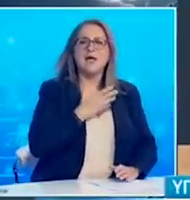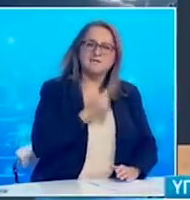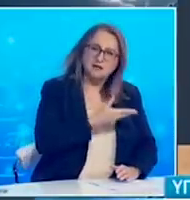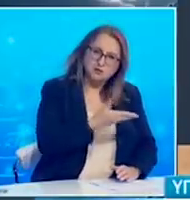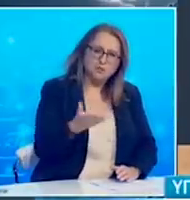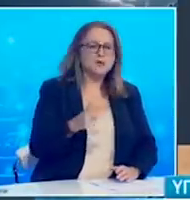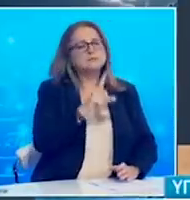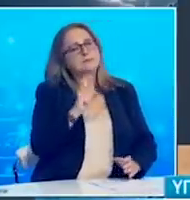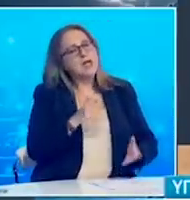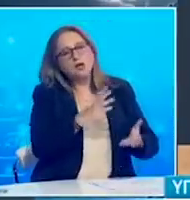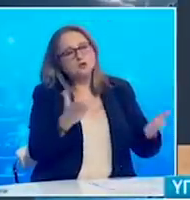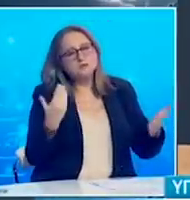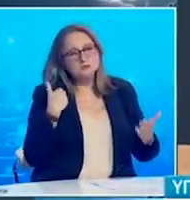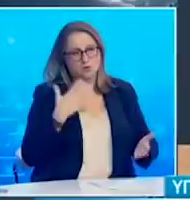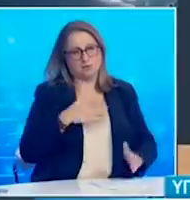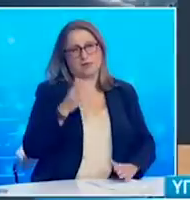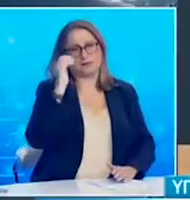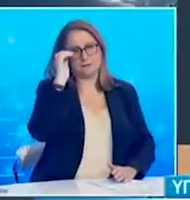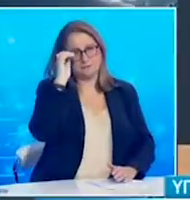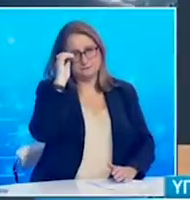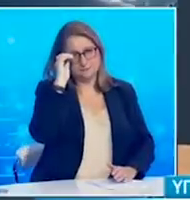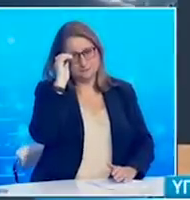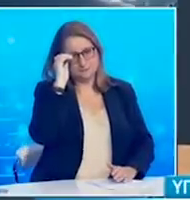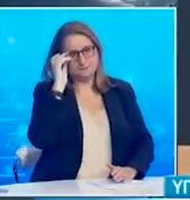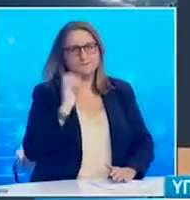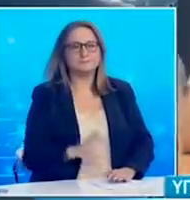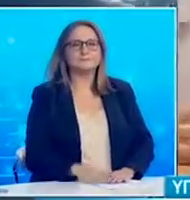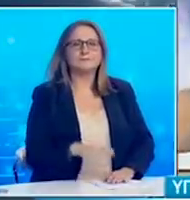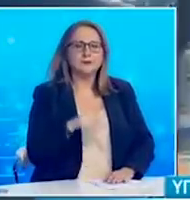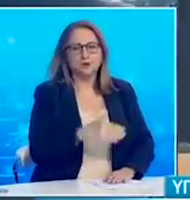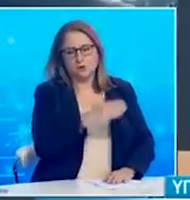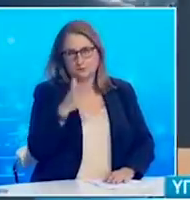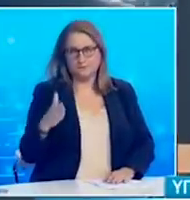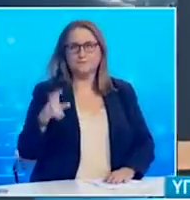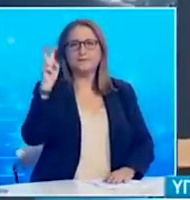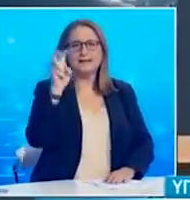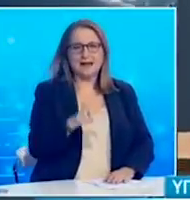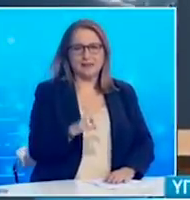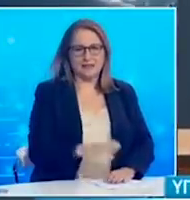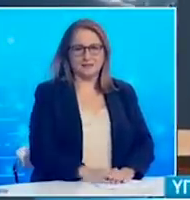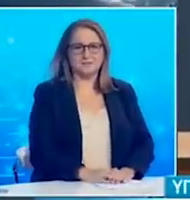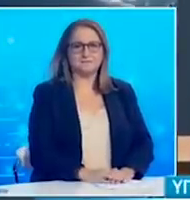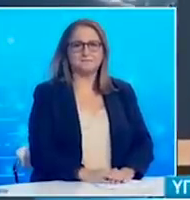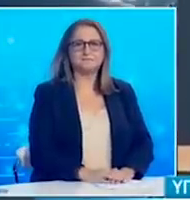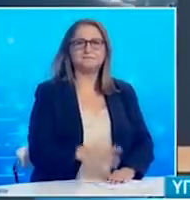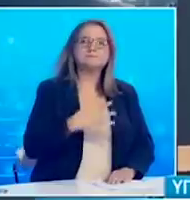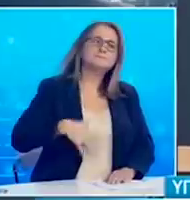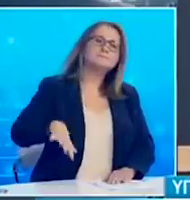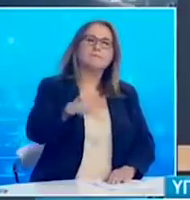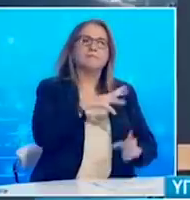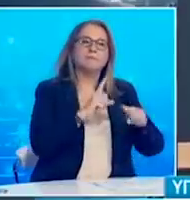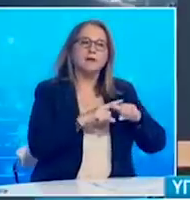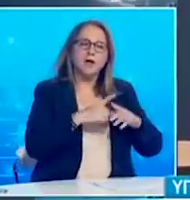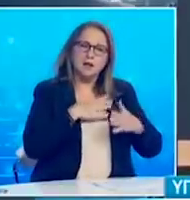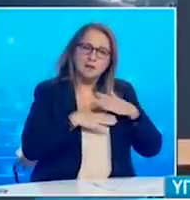για τις όποιες απαντήσεις και ερωτήσεις που έχετε. Ευχαριστούμε, κύριε καθηγητά. Το λόγο έχει ο κύριος Σαμαλιάς. Αγαπητοί μου συμπολίτες, από την αρχή